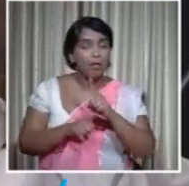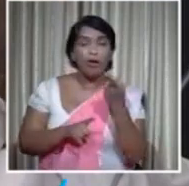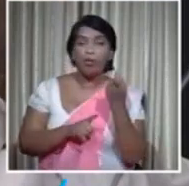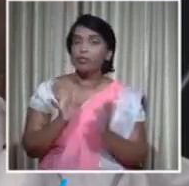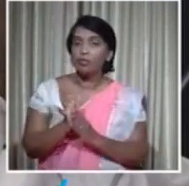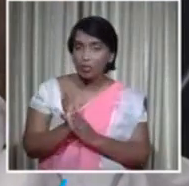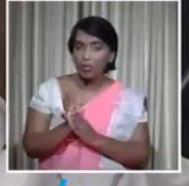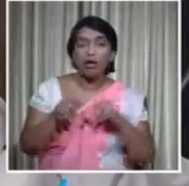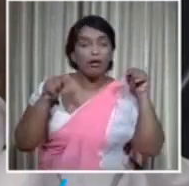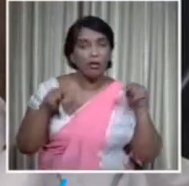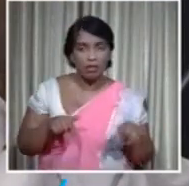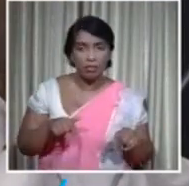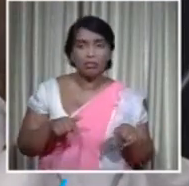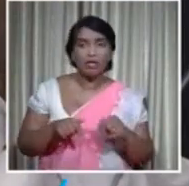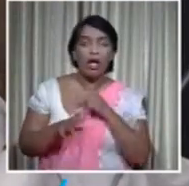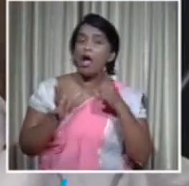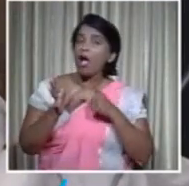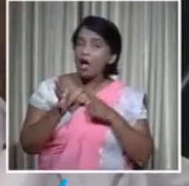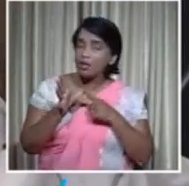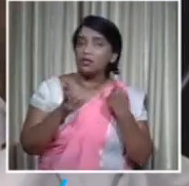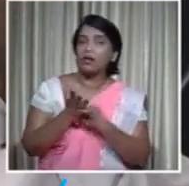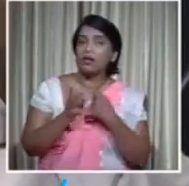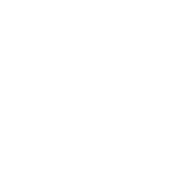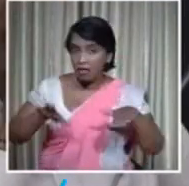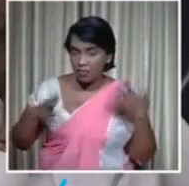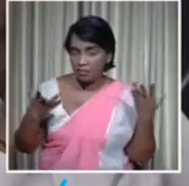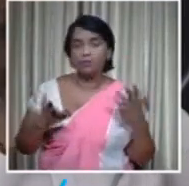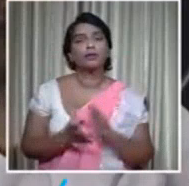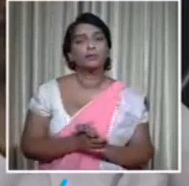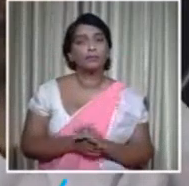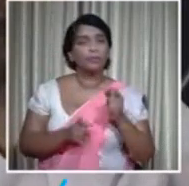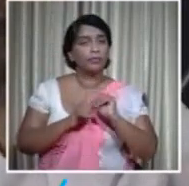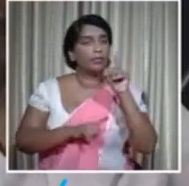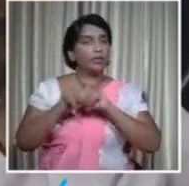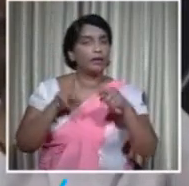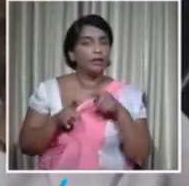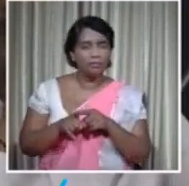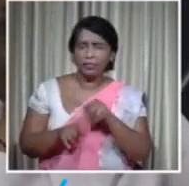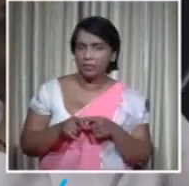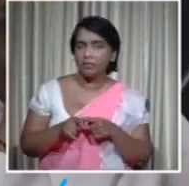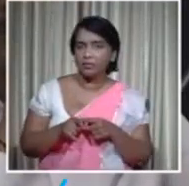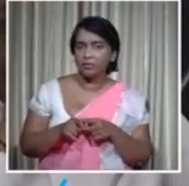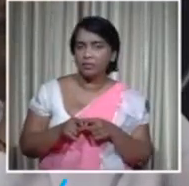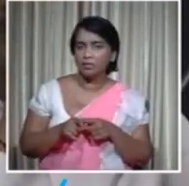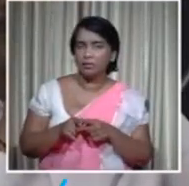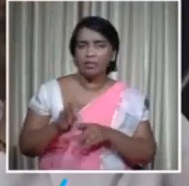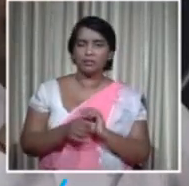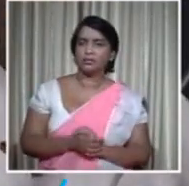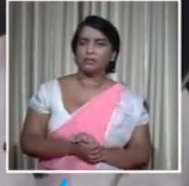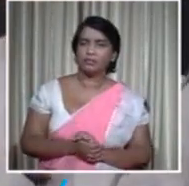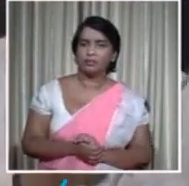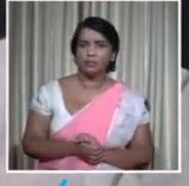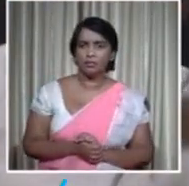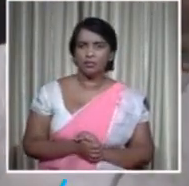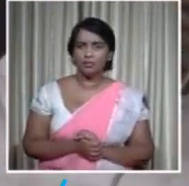කාර්ක සභාවට අද නිවාඩ් කබ්‍රාල් සහ ඒ කණ්ඩායම නොපැමිණීම මේ පාර්ලිමේන්තුව සම්පූර්ණයෙන්ම හැලුවට ලක් කරලා තියෙනවා.